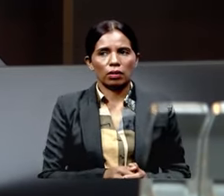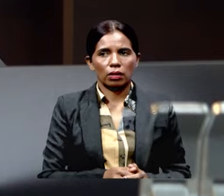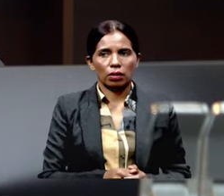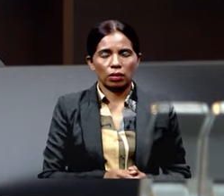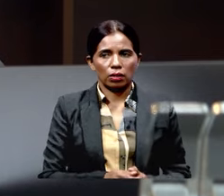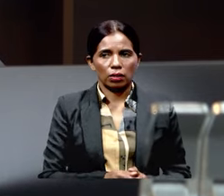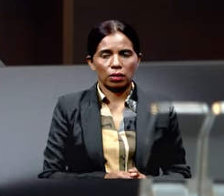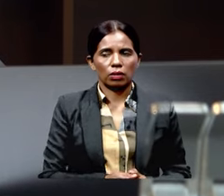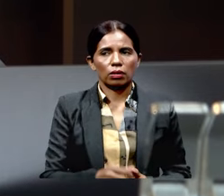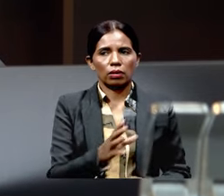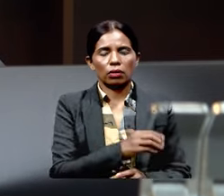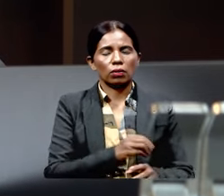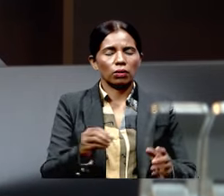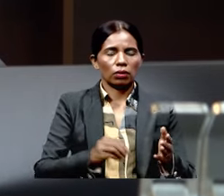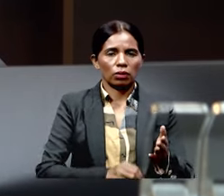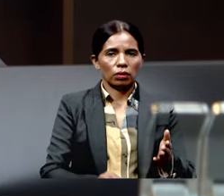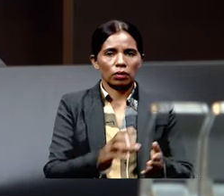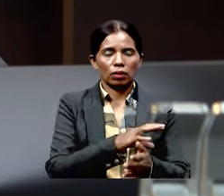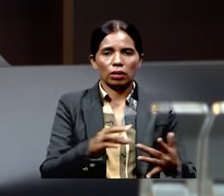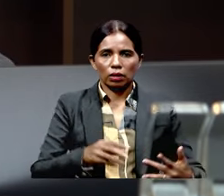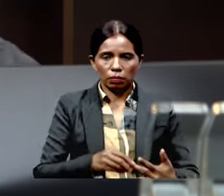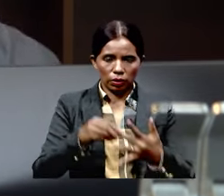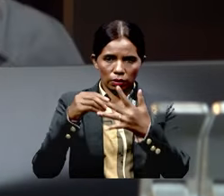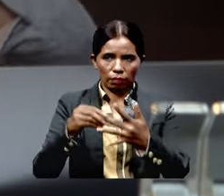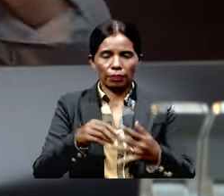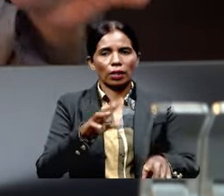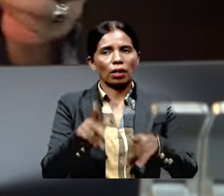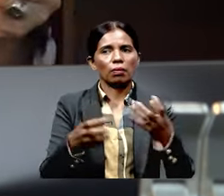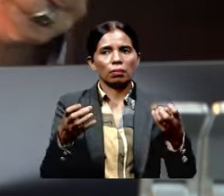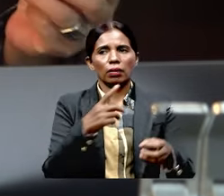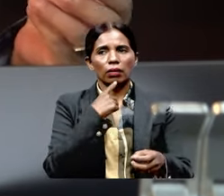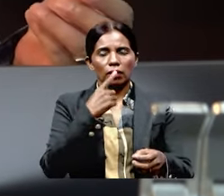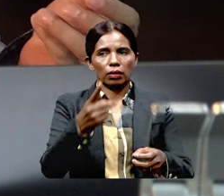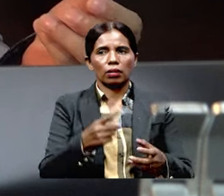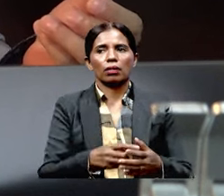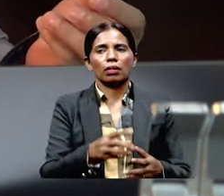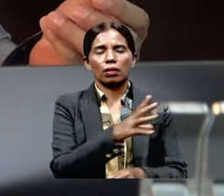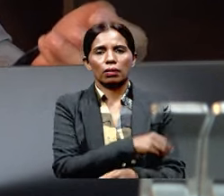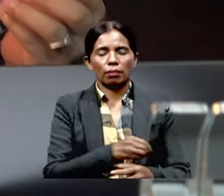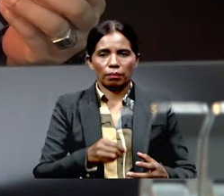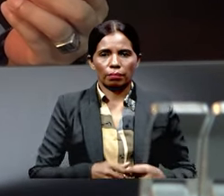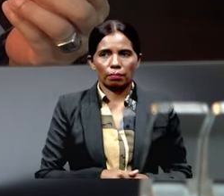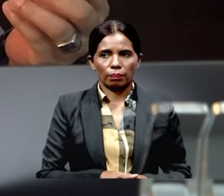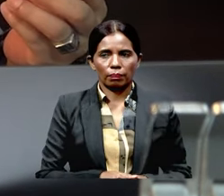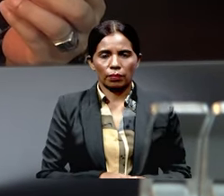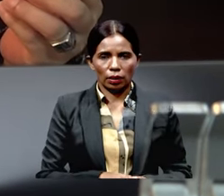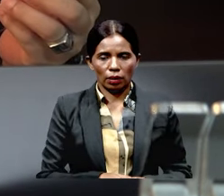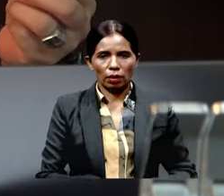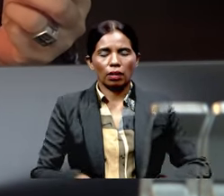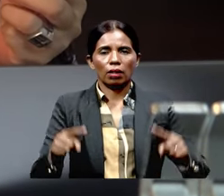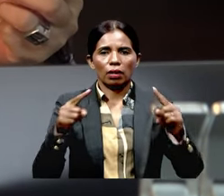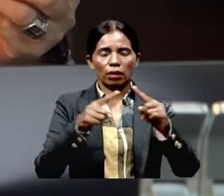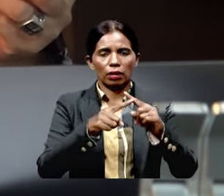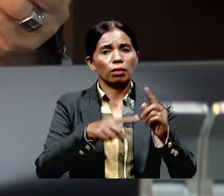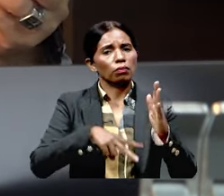det sura tu mata kuliah ida spesifik ne ebe ma barak nota dia kros mas mata kuliah sam barit